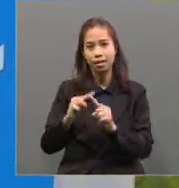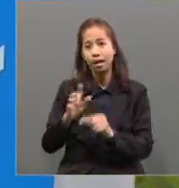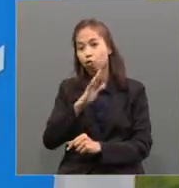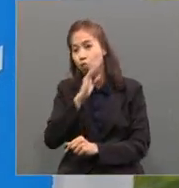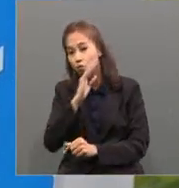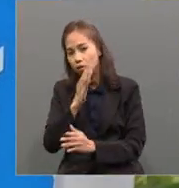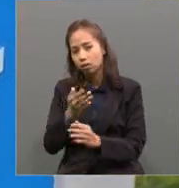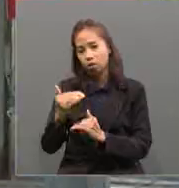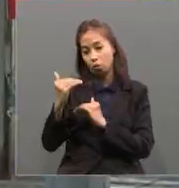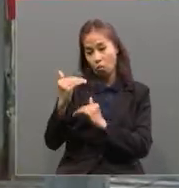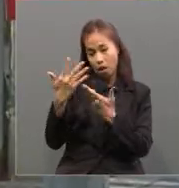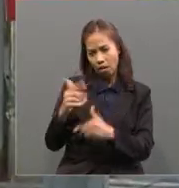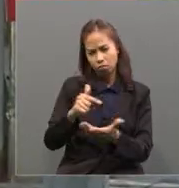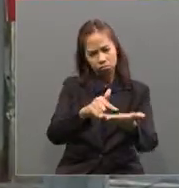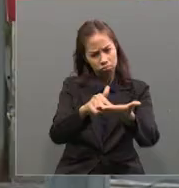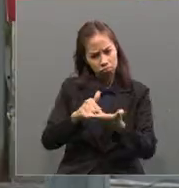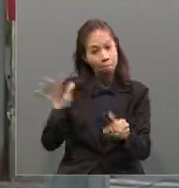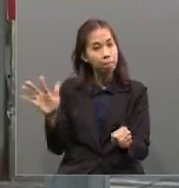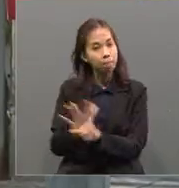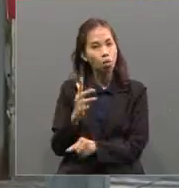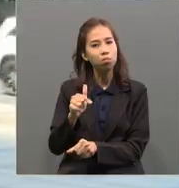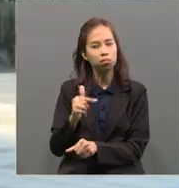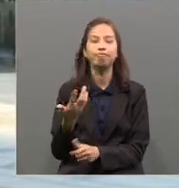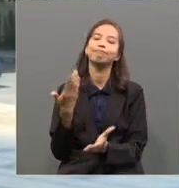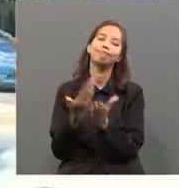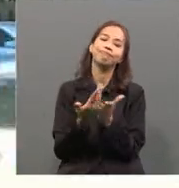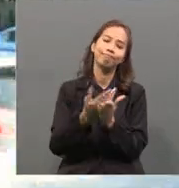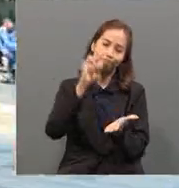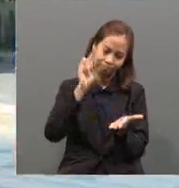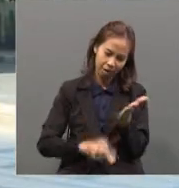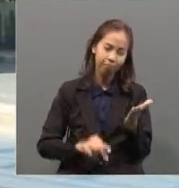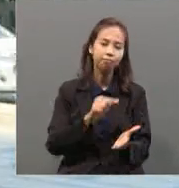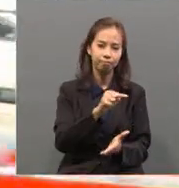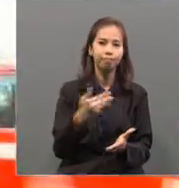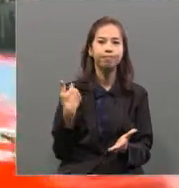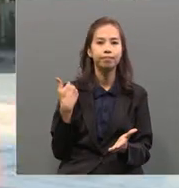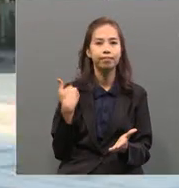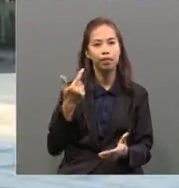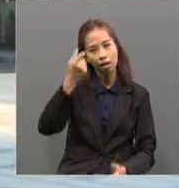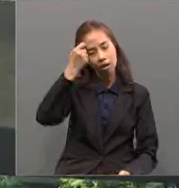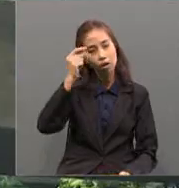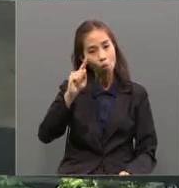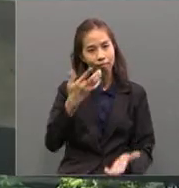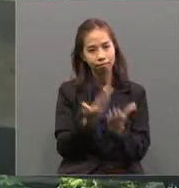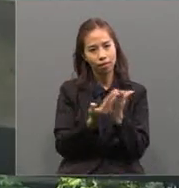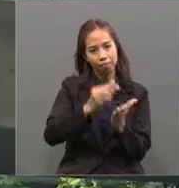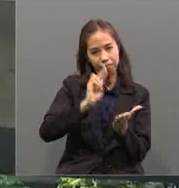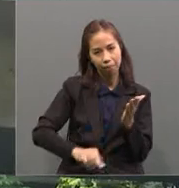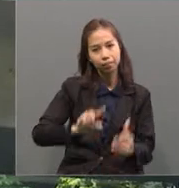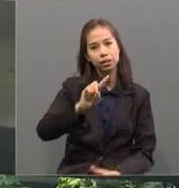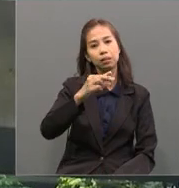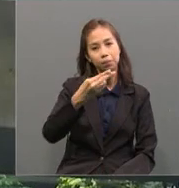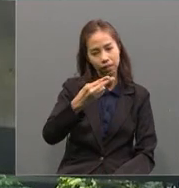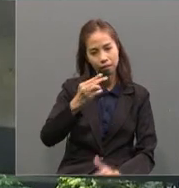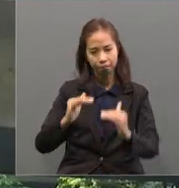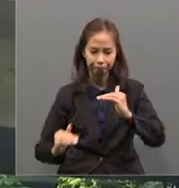ายในระยะเวลาที่กำหนดเห็นบอกว่าจะมีค่าปรับด้วยนะคะค่าปรับเนี่ยเป็นถึงวันละ 10,000 บาทแต่ว่าปรับไม่เกิน 500,000